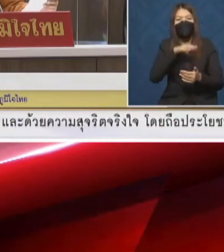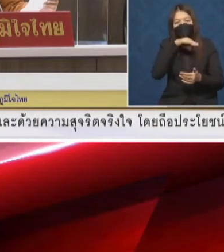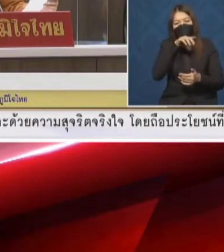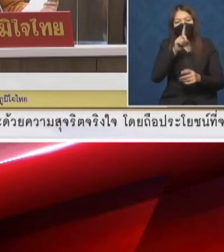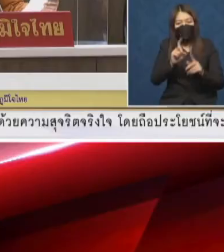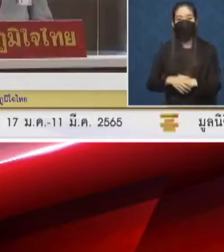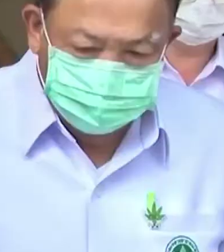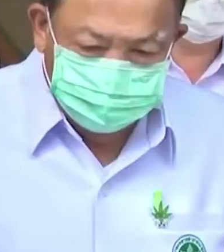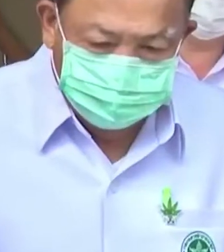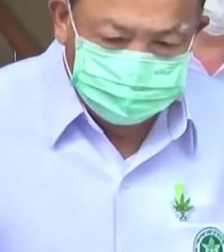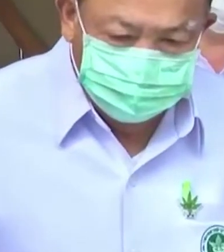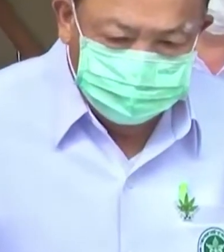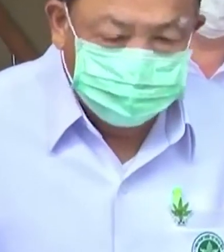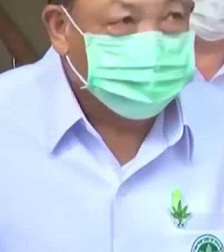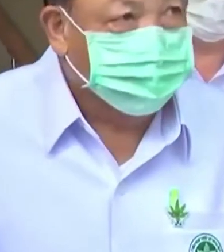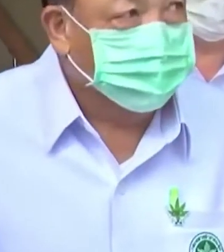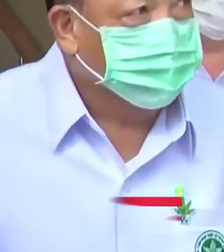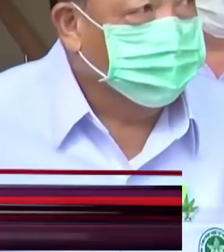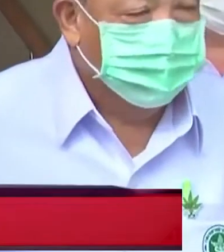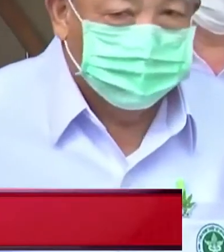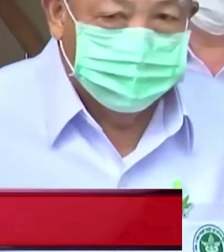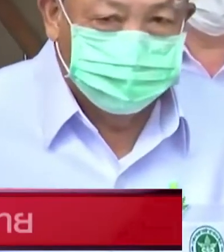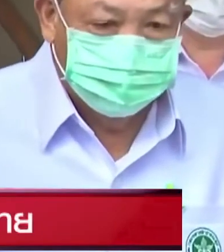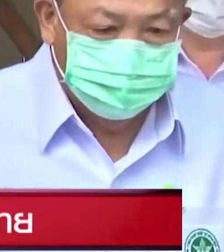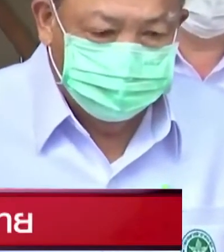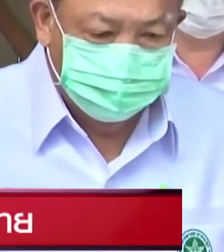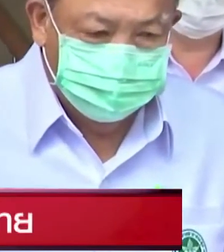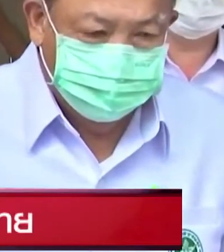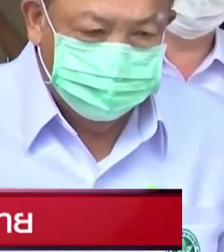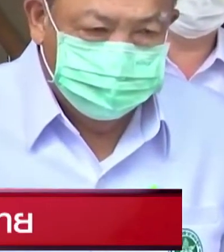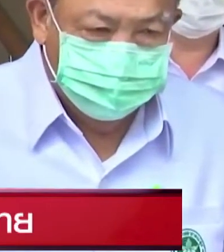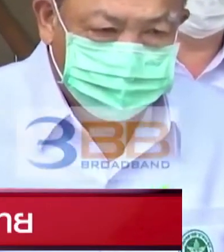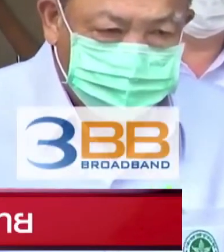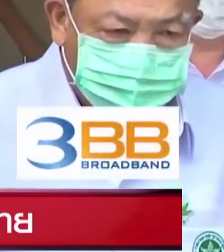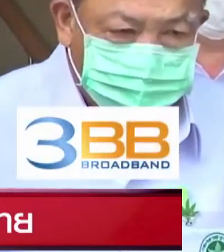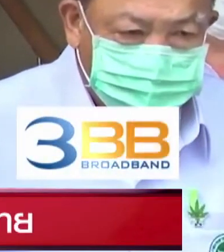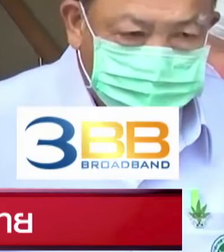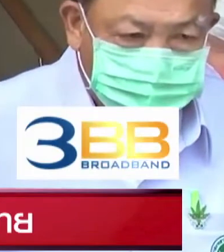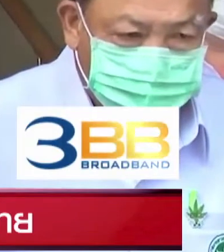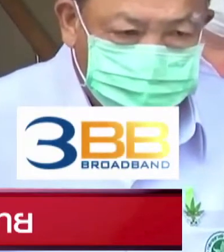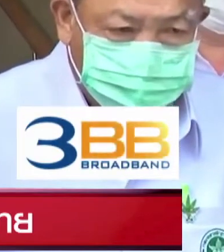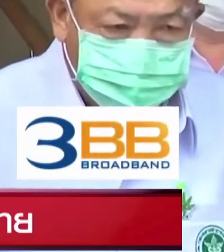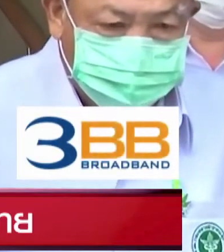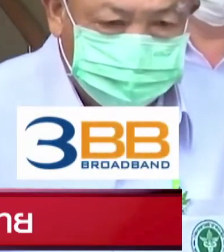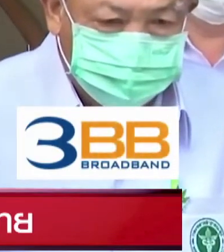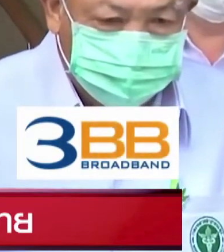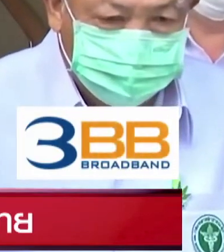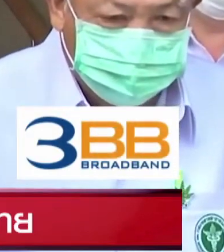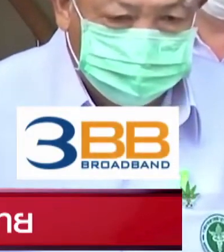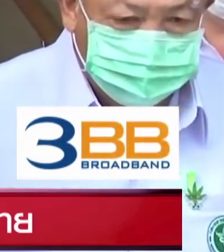คุณอนุทินครับ กำชับตลอดนะกำชับตลอด แต่ว่าก็ยังคงมีแบบไม่เข้า ในส่วนของภูมิใจไทยไม่เย